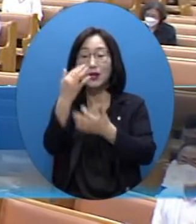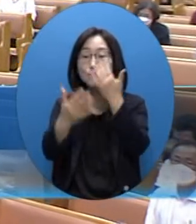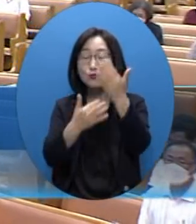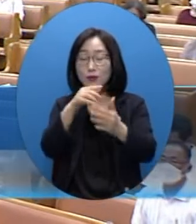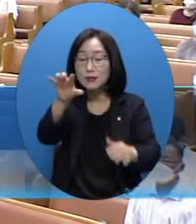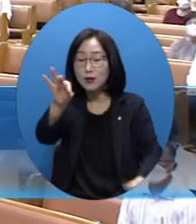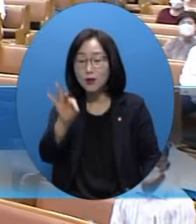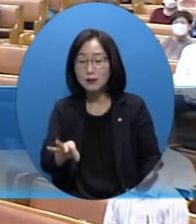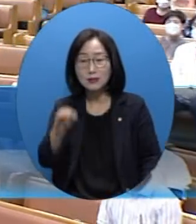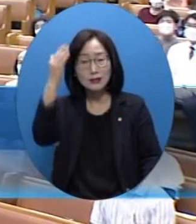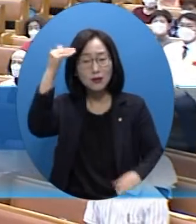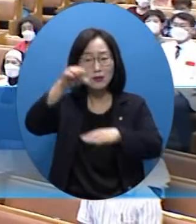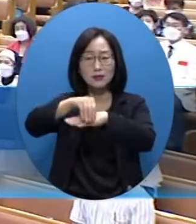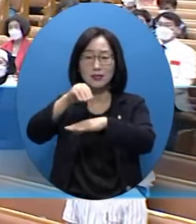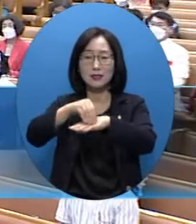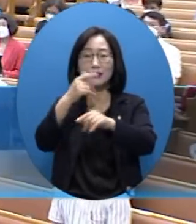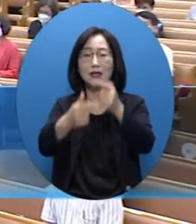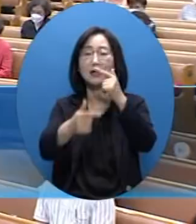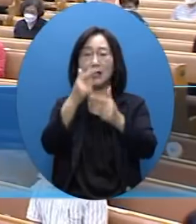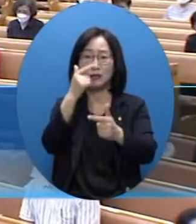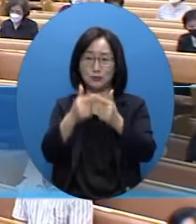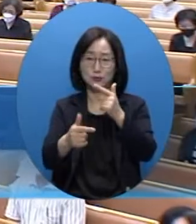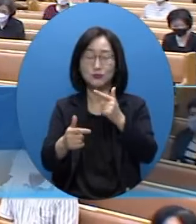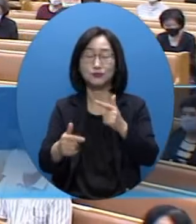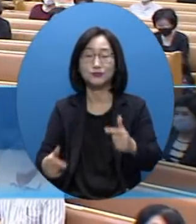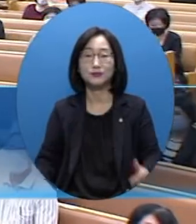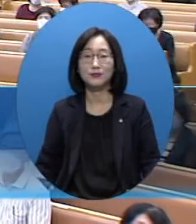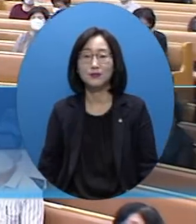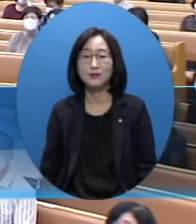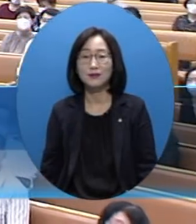불에서 꺼낸 그슬린 나무.